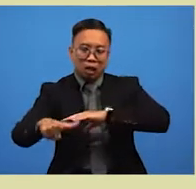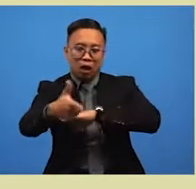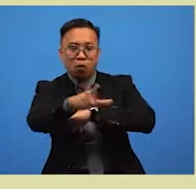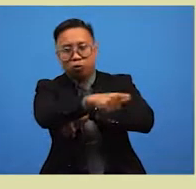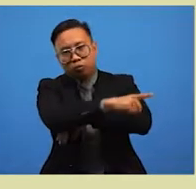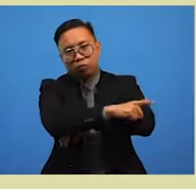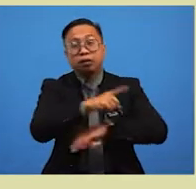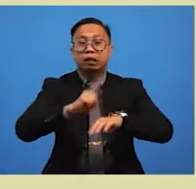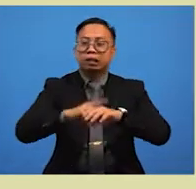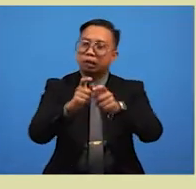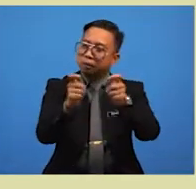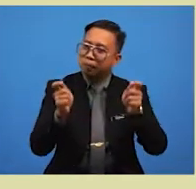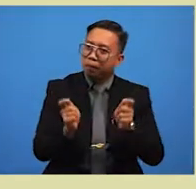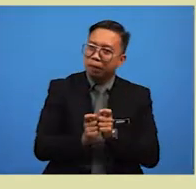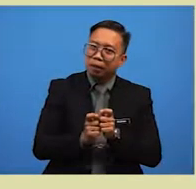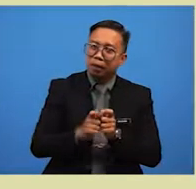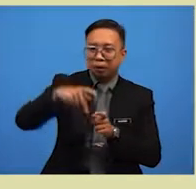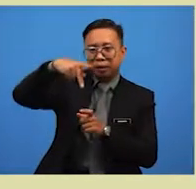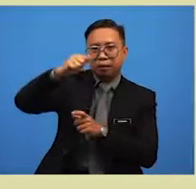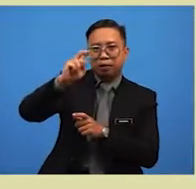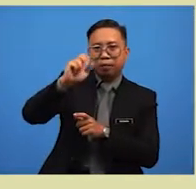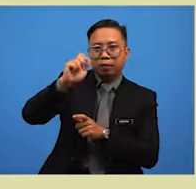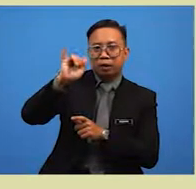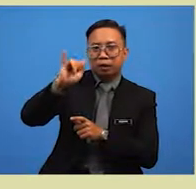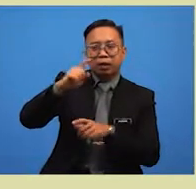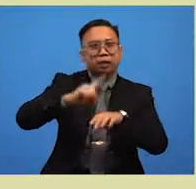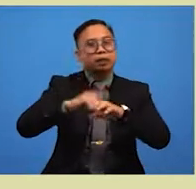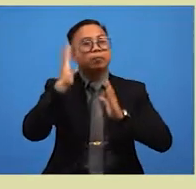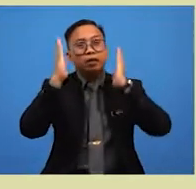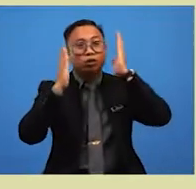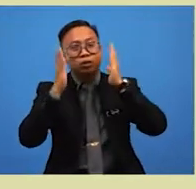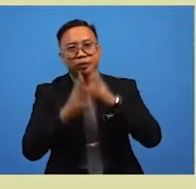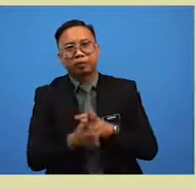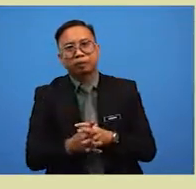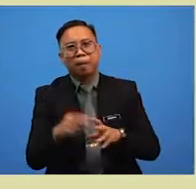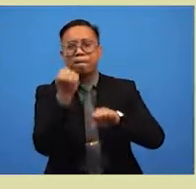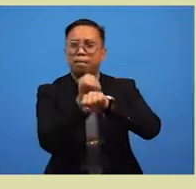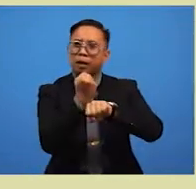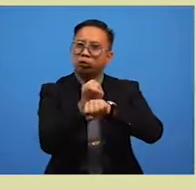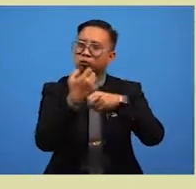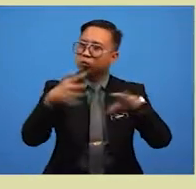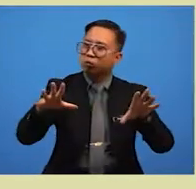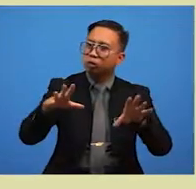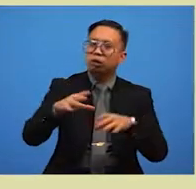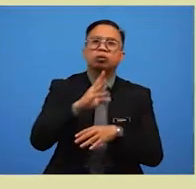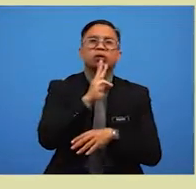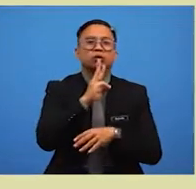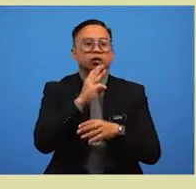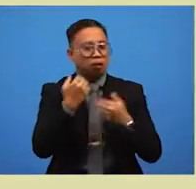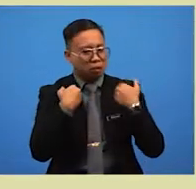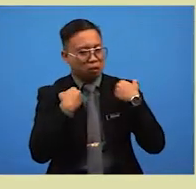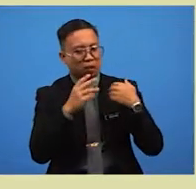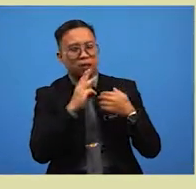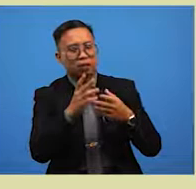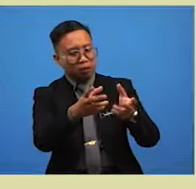contohnya di kawasan pinggir pantai di Malaysia. Apabila batuan menjadi basah, batuan menyerap